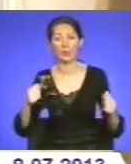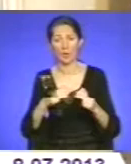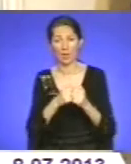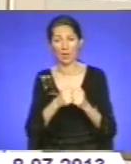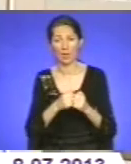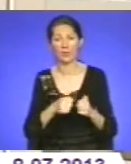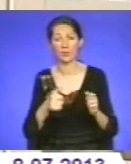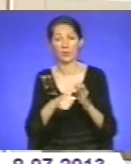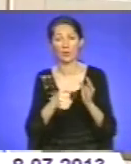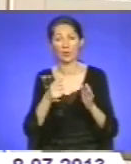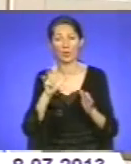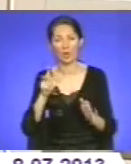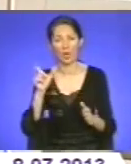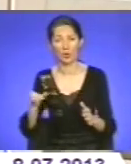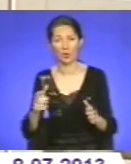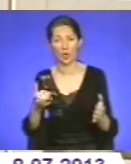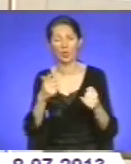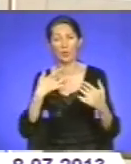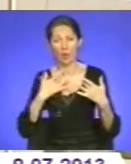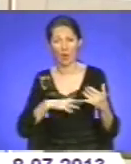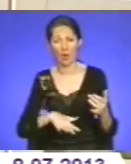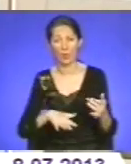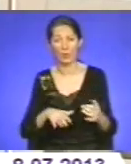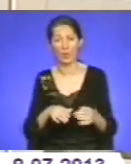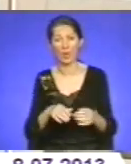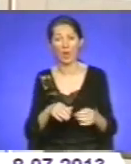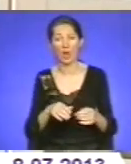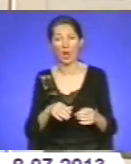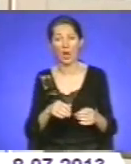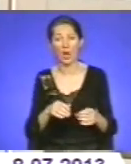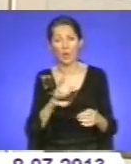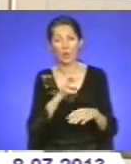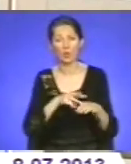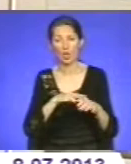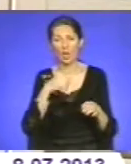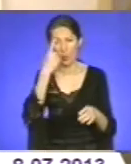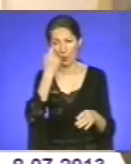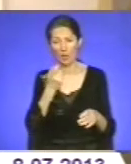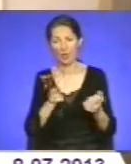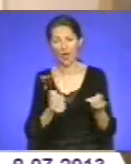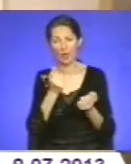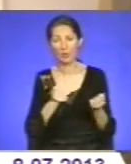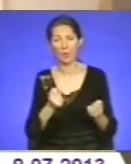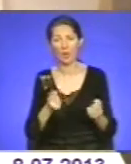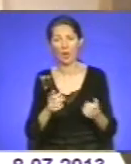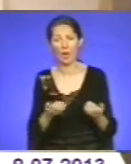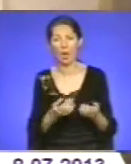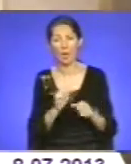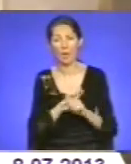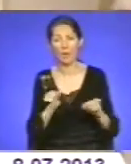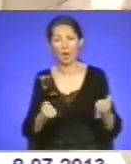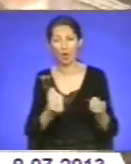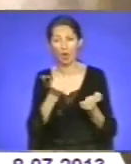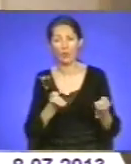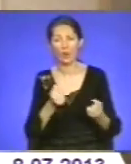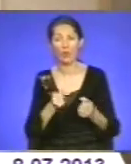травми. Міліціонери вкотре застерігають водіїв від керування транспортним засобом у стані алкогольного сп'яніння. Легковажність